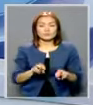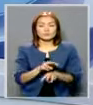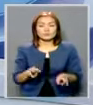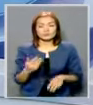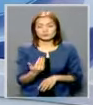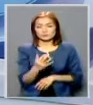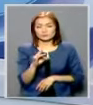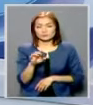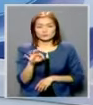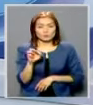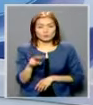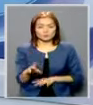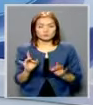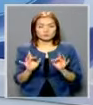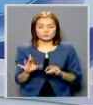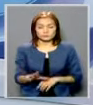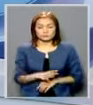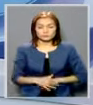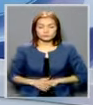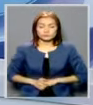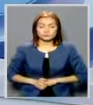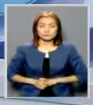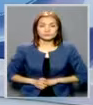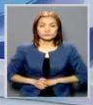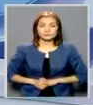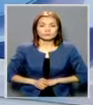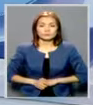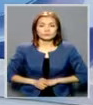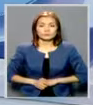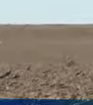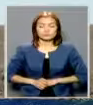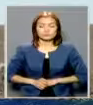министрі Ербол Қарашөкеев баяндады. Толығырақ келесі бейнесюжетте.